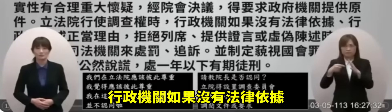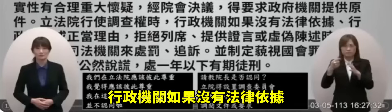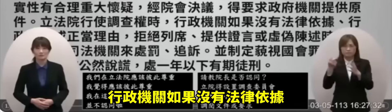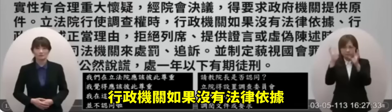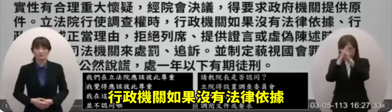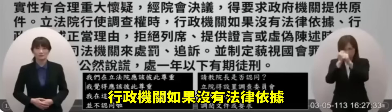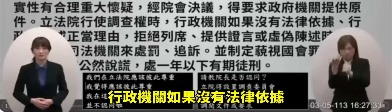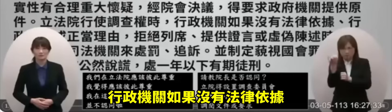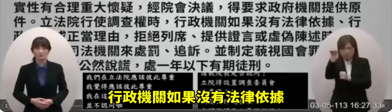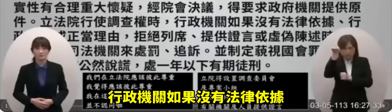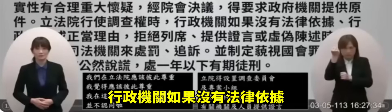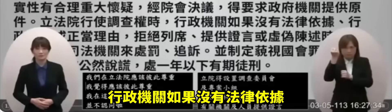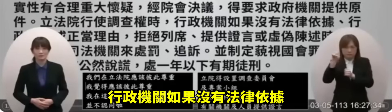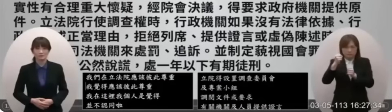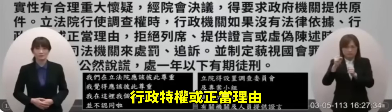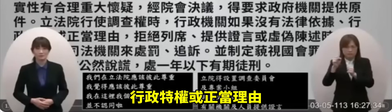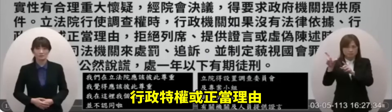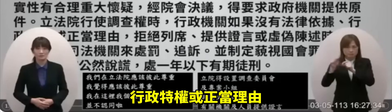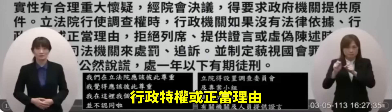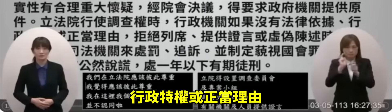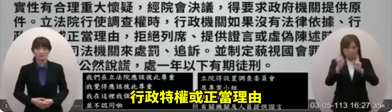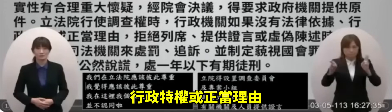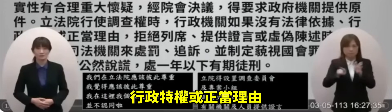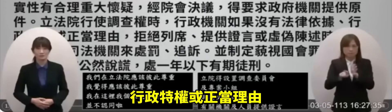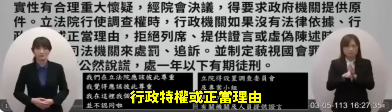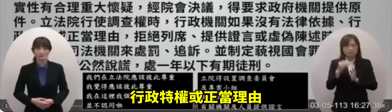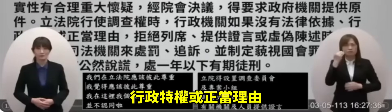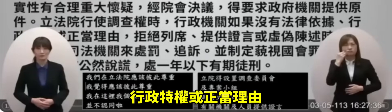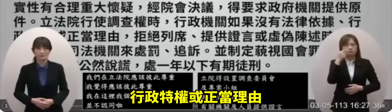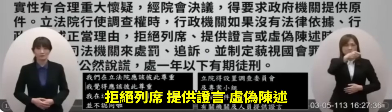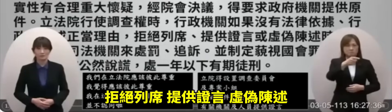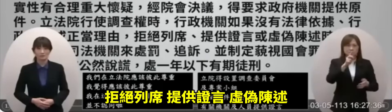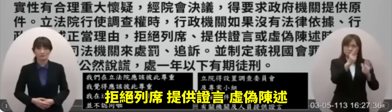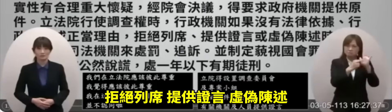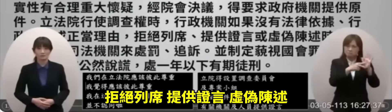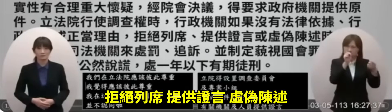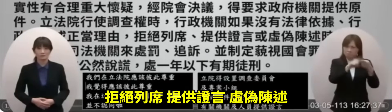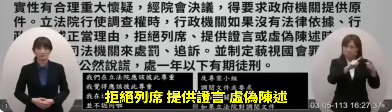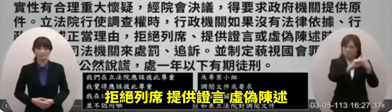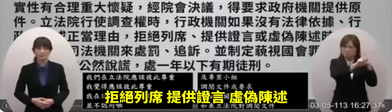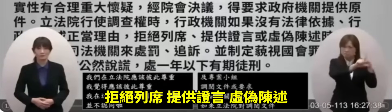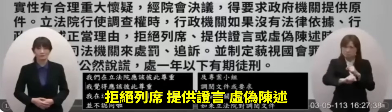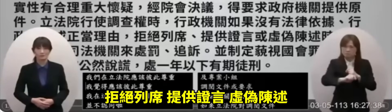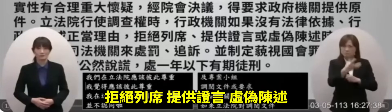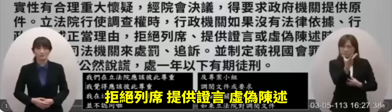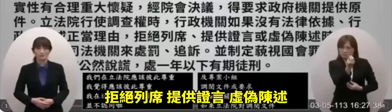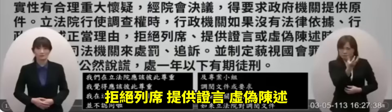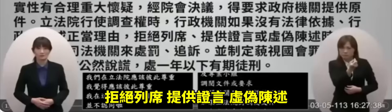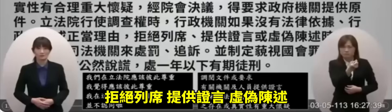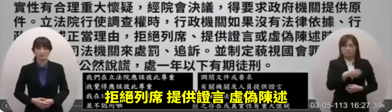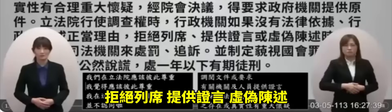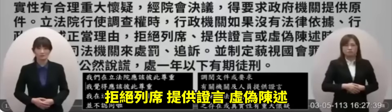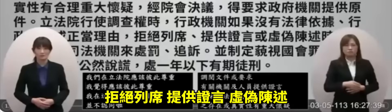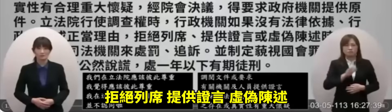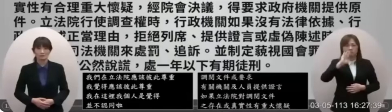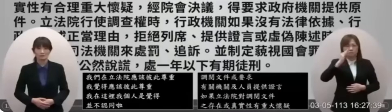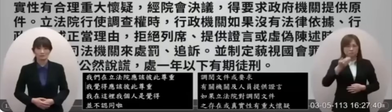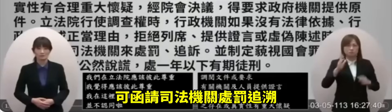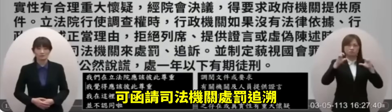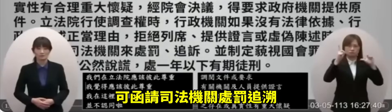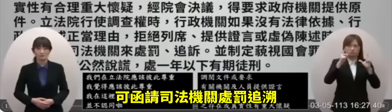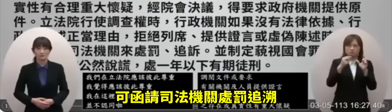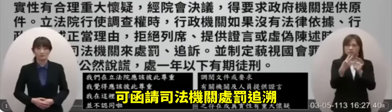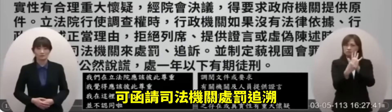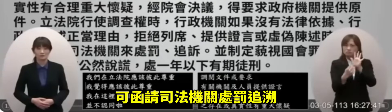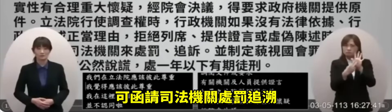机关如果没有法律依据、行政特权或正当理由拒绝列席提供证言、虚伪陈述，